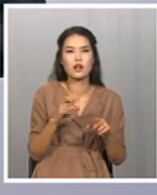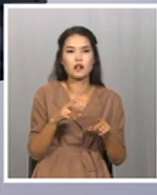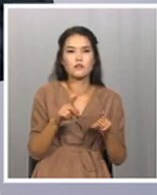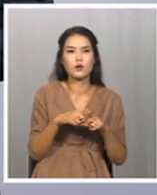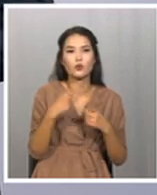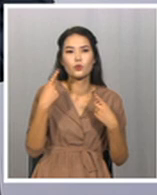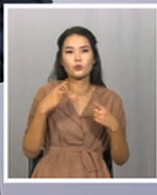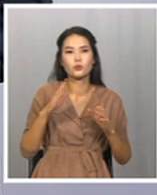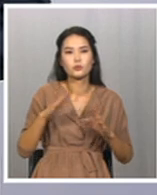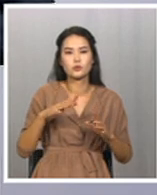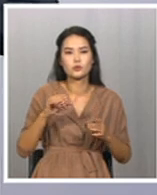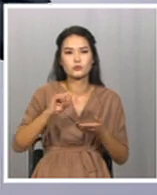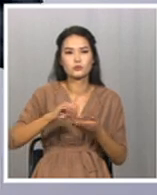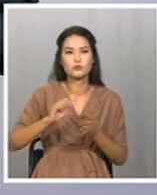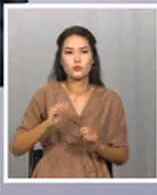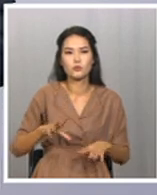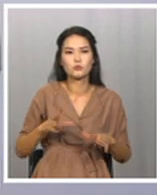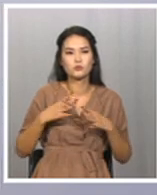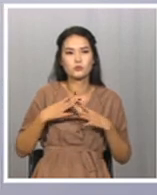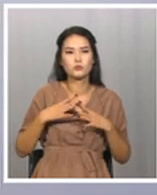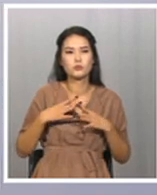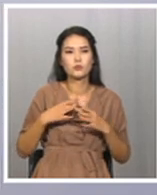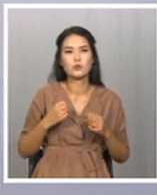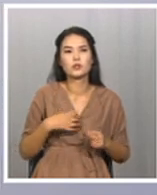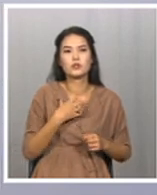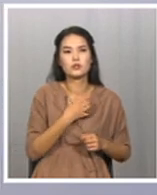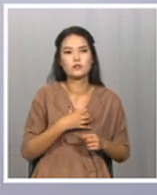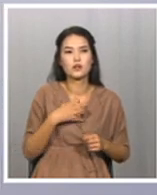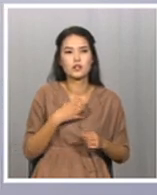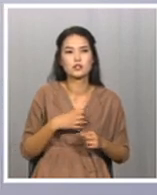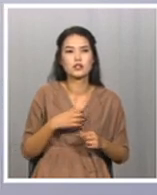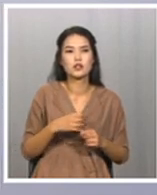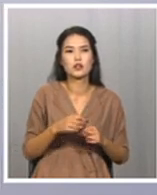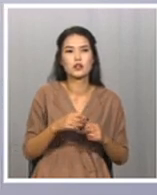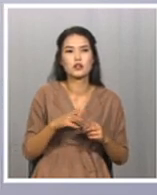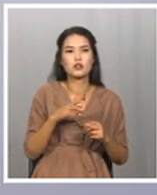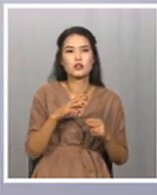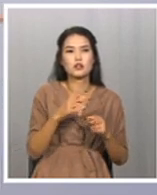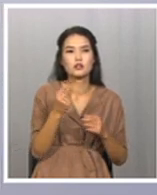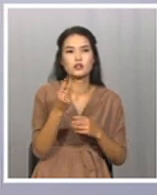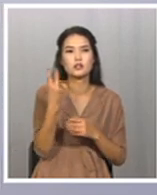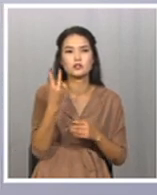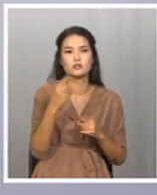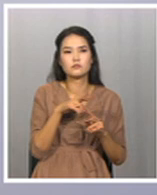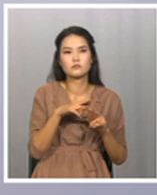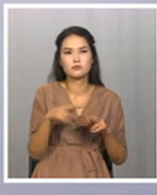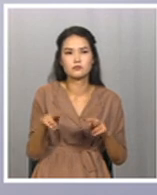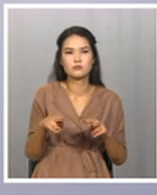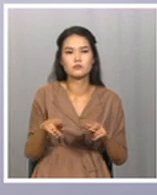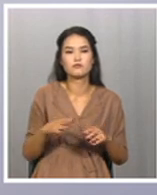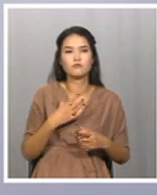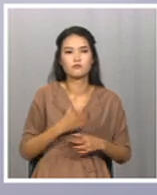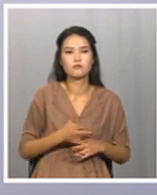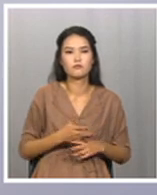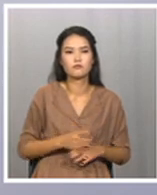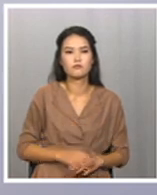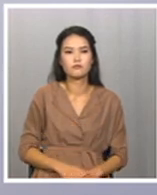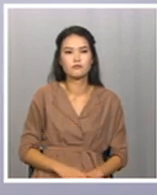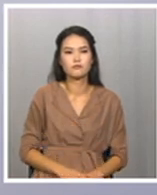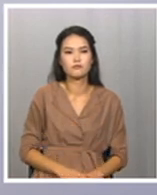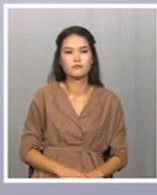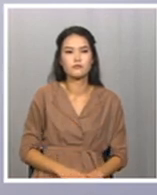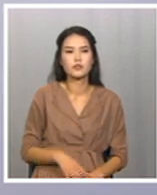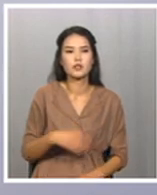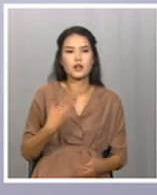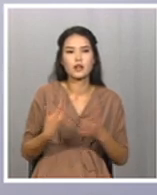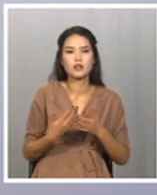өрнек жазылып тұруы мүмкін. Ең бастысы бұл екеуі бірдей болса болды. Тепе-теңдік орындалады. Ал мына соңғысына